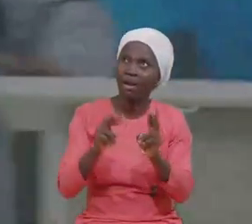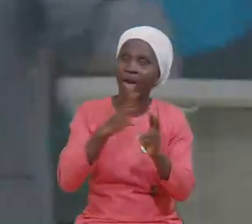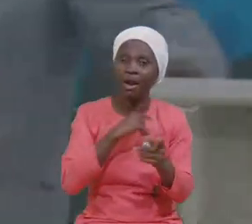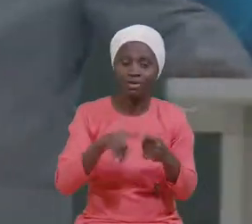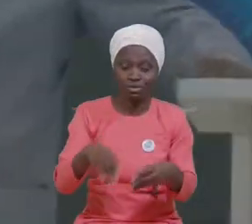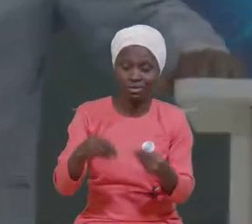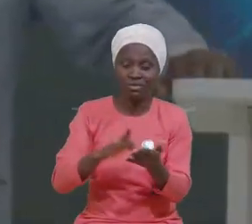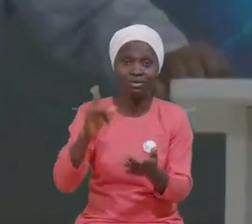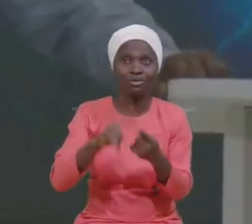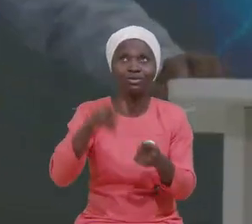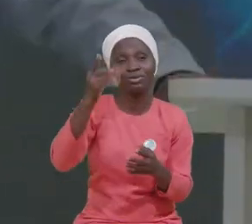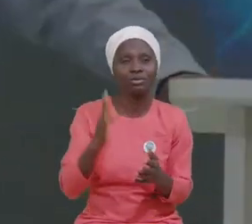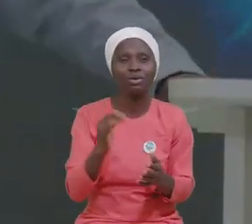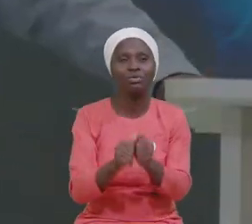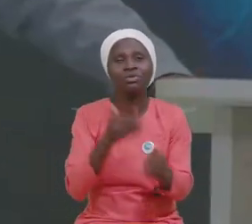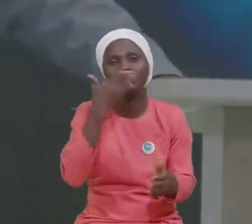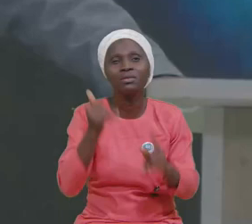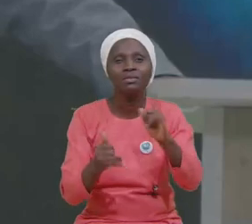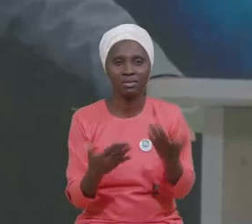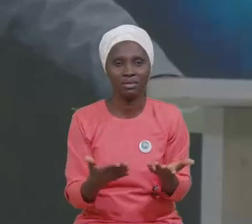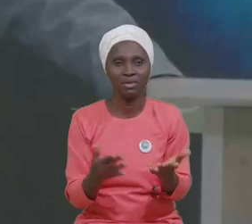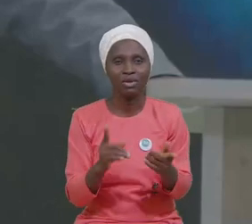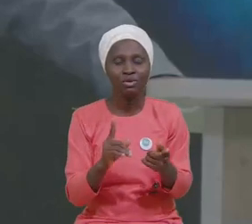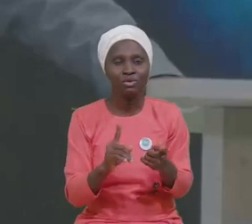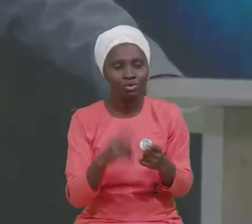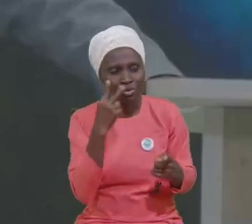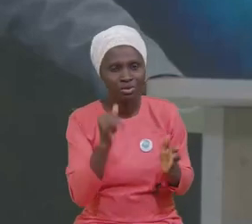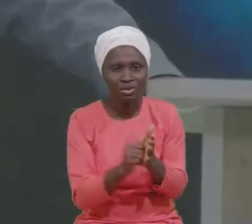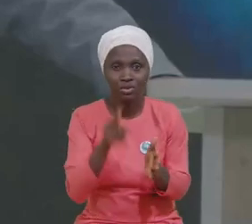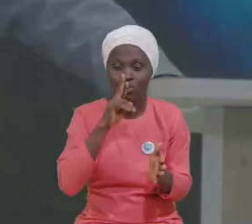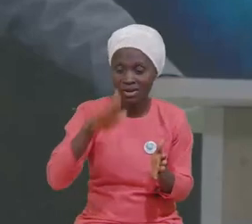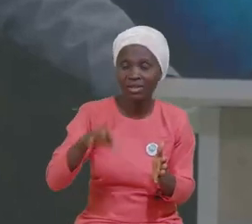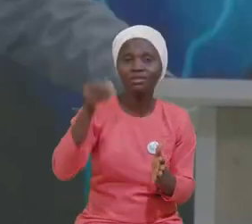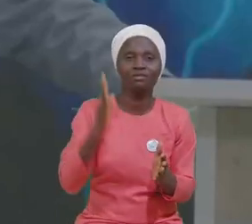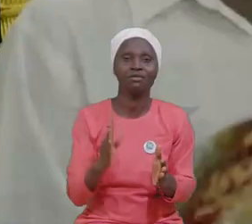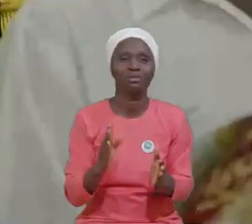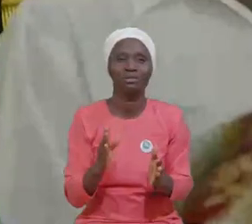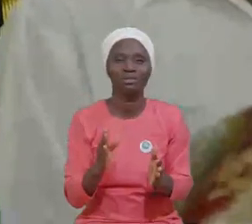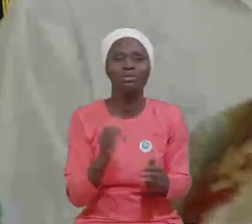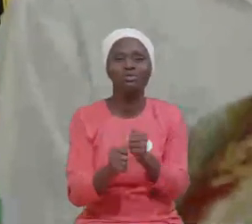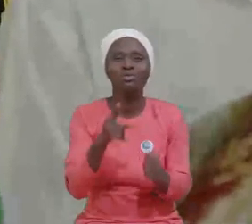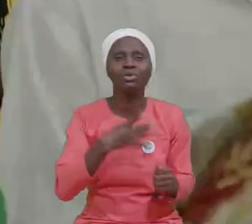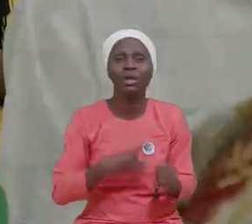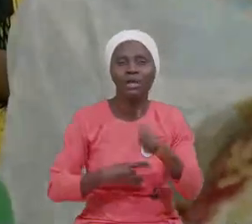qu'ils disent, « Oh, ça c'est un enfant de Dieu, lequel veux-tu? »